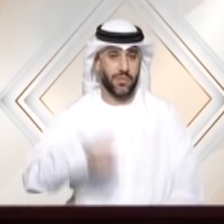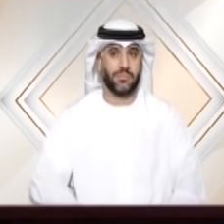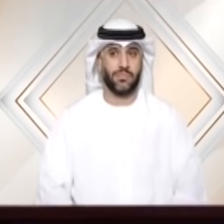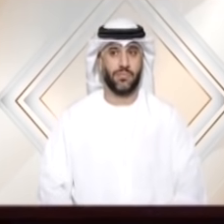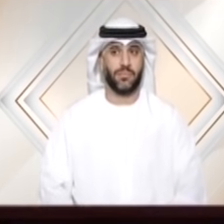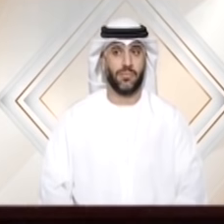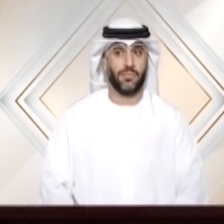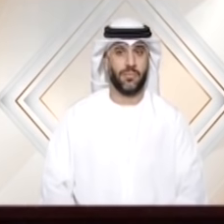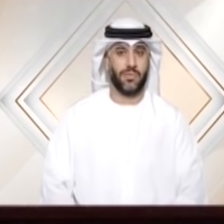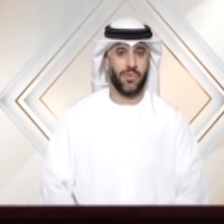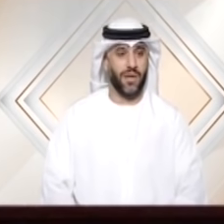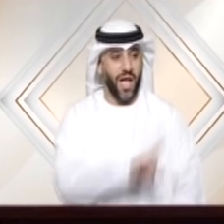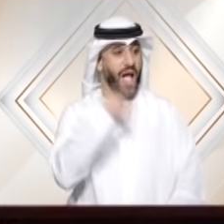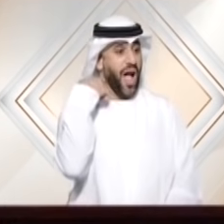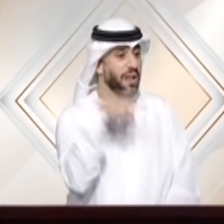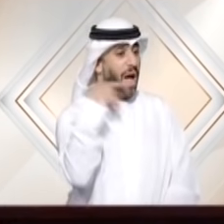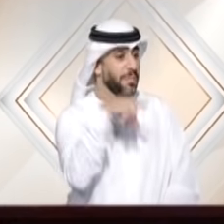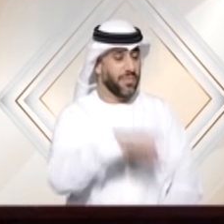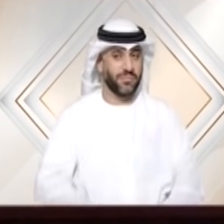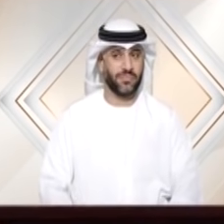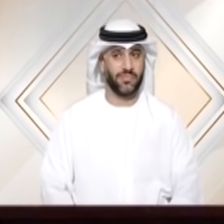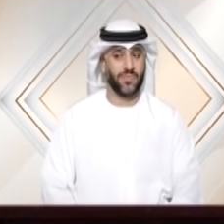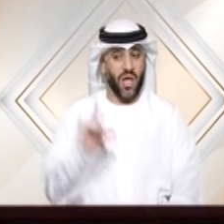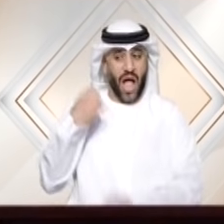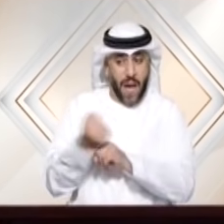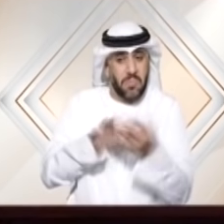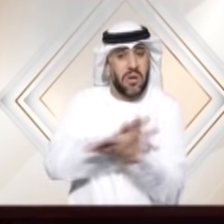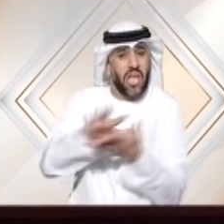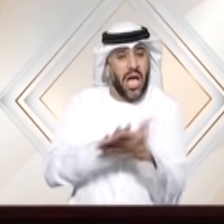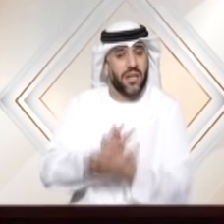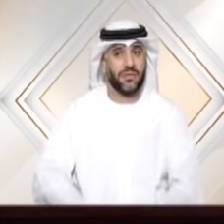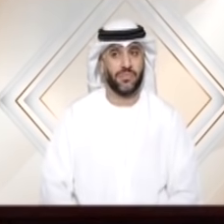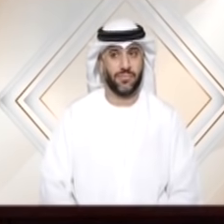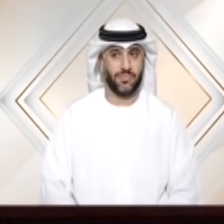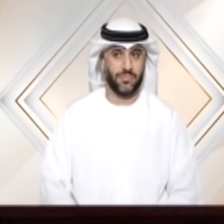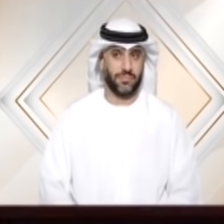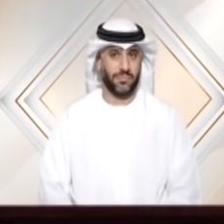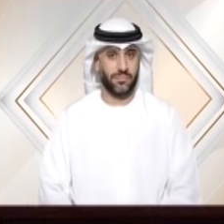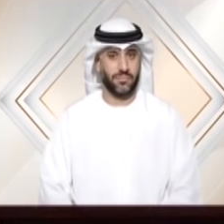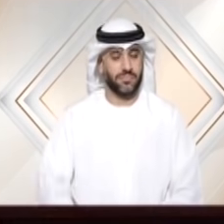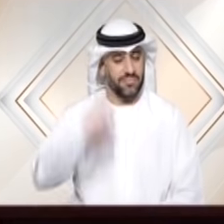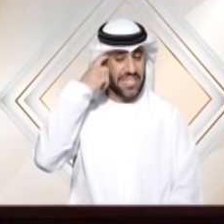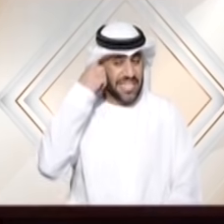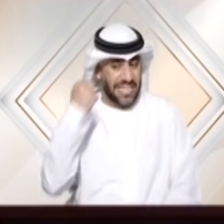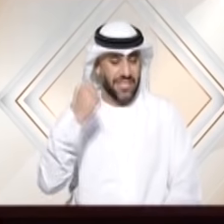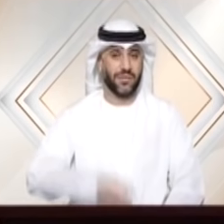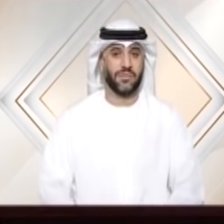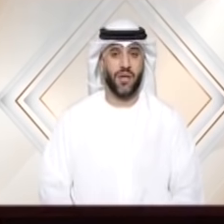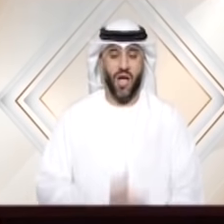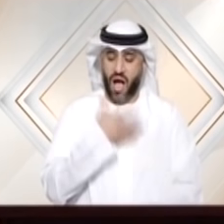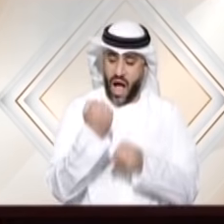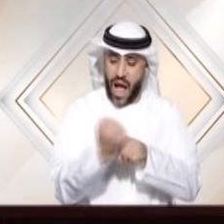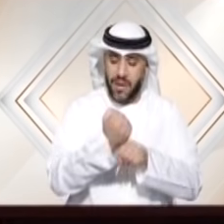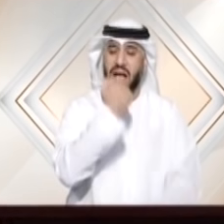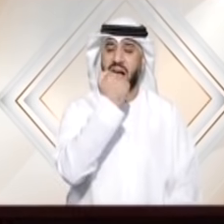هبلا يعني هبلاً. هو يقول لك حرام حرام بس هو يسوي ابو الحرام. اي الاستشراف يعني مستشرف. اي يعني يسوي الغلط في